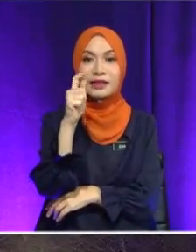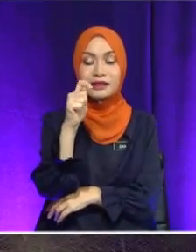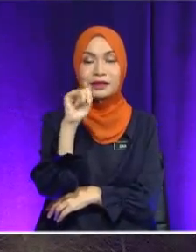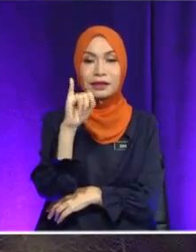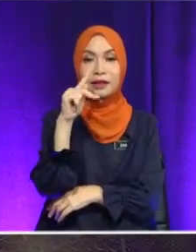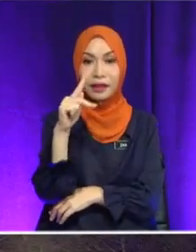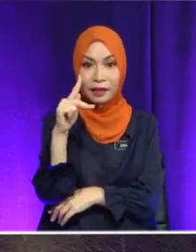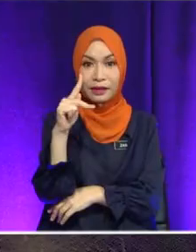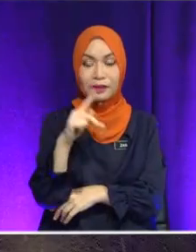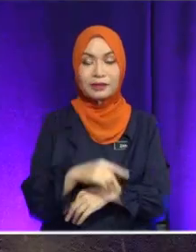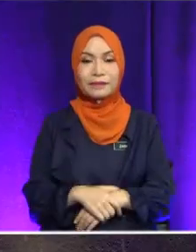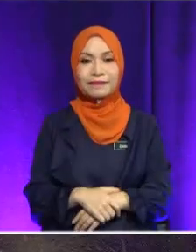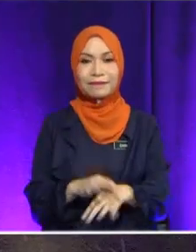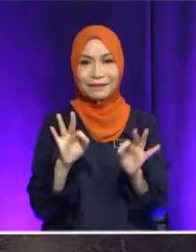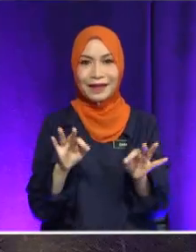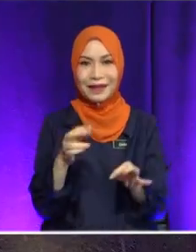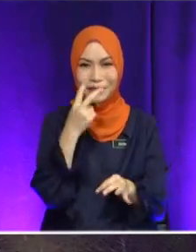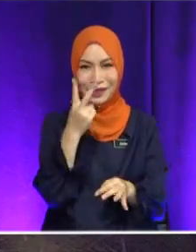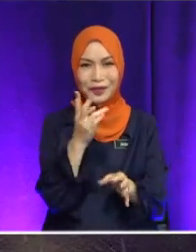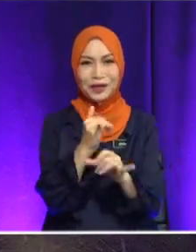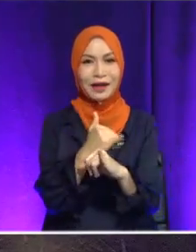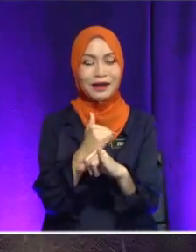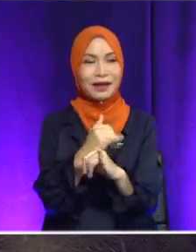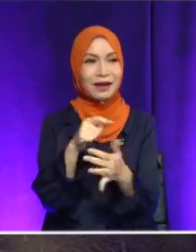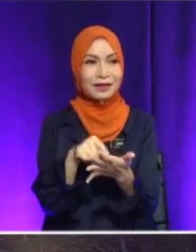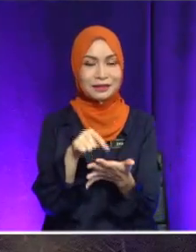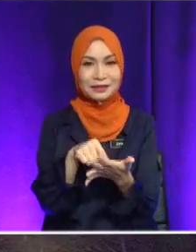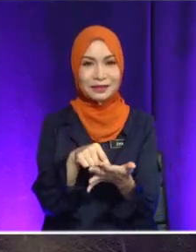tengok karyawan ini